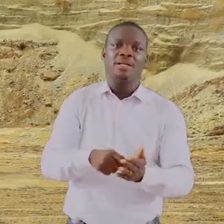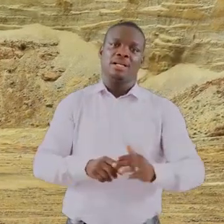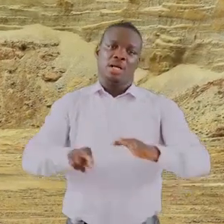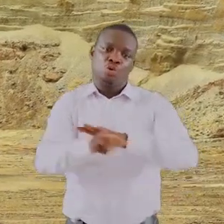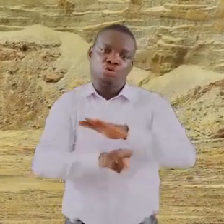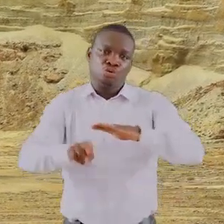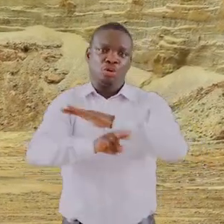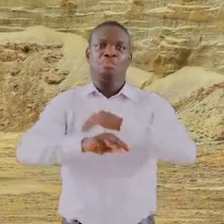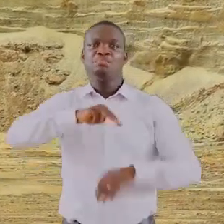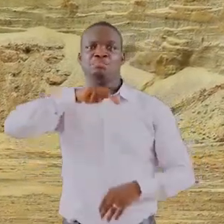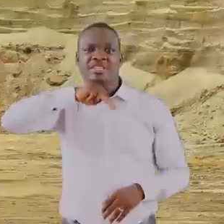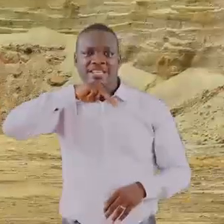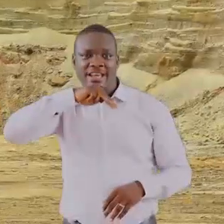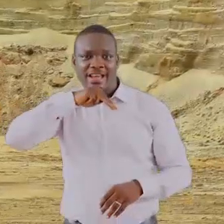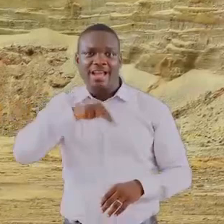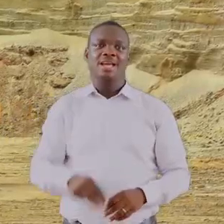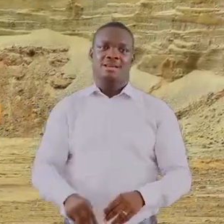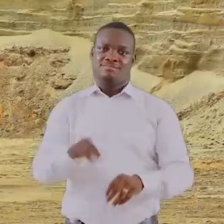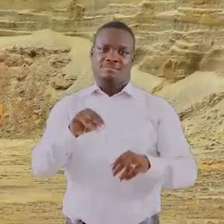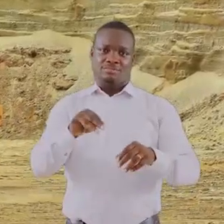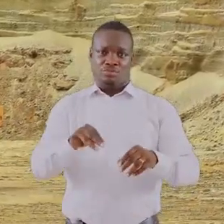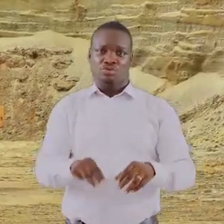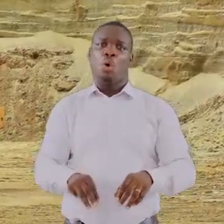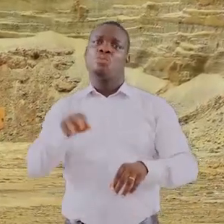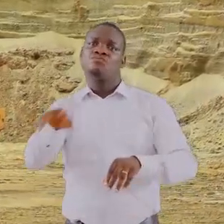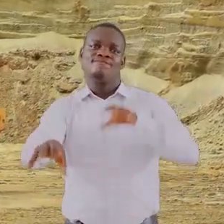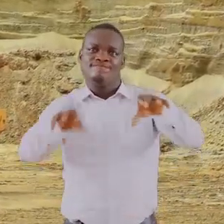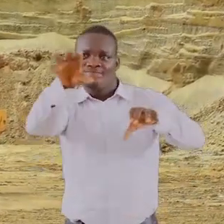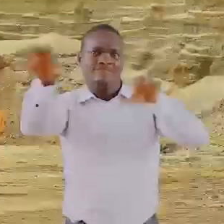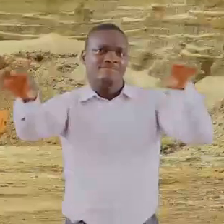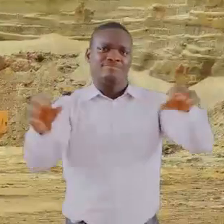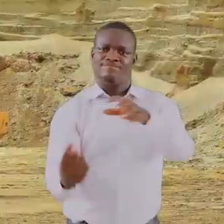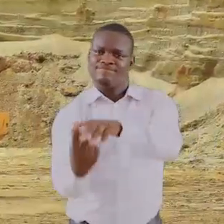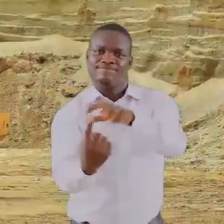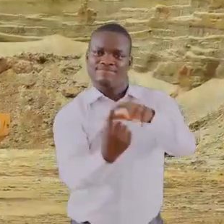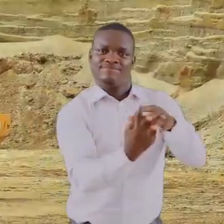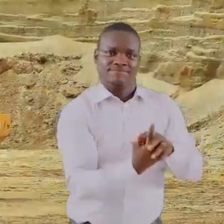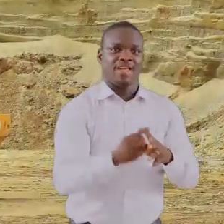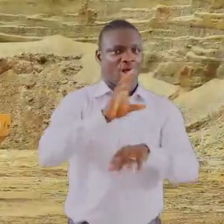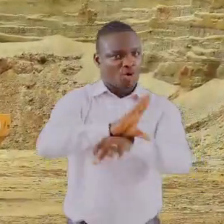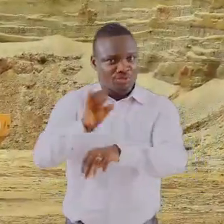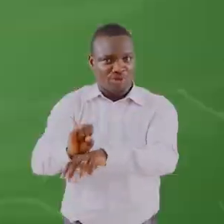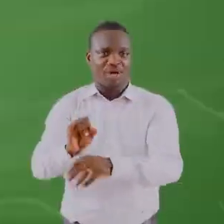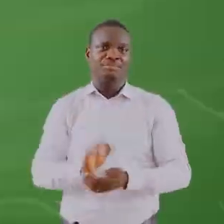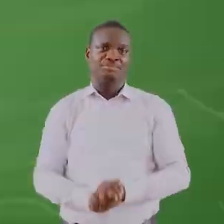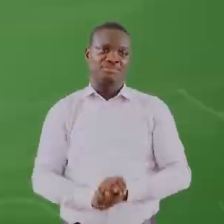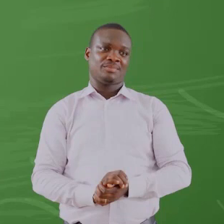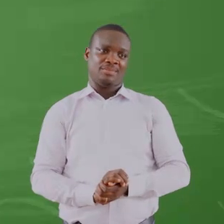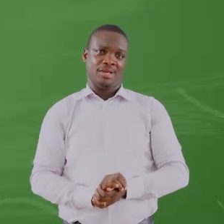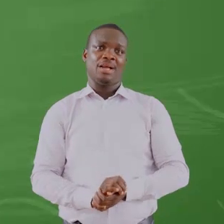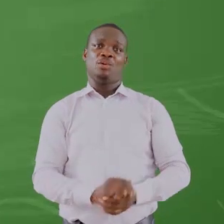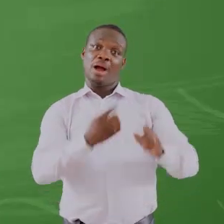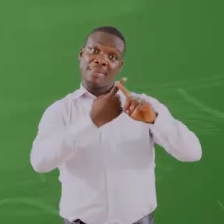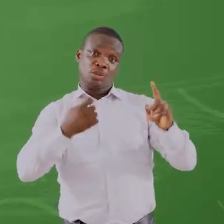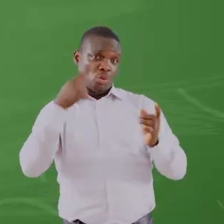ressources minières se mettent en place en Côte d'Ivoire. À partir de ce constat,